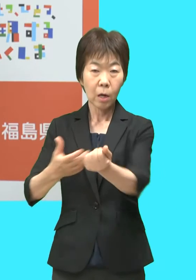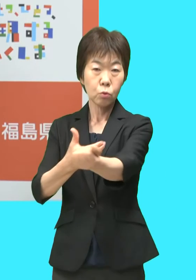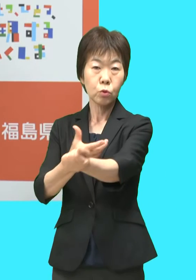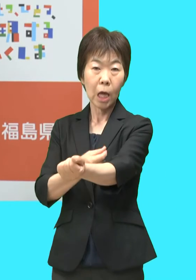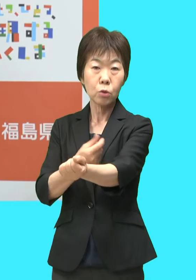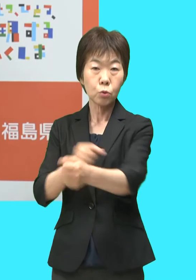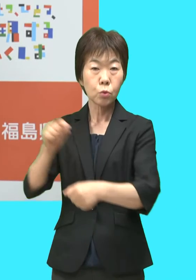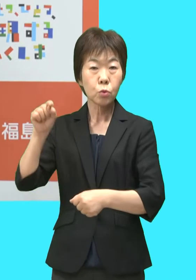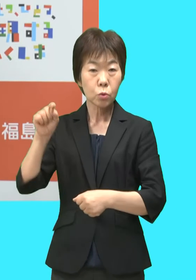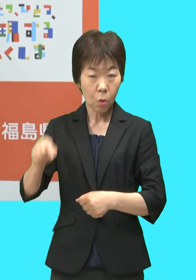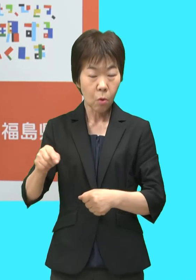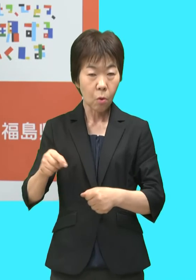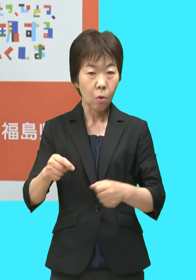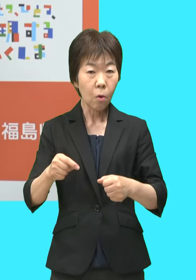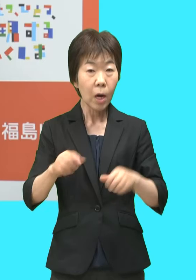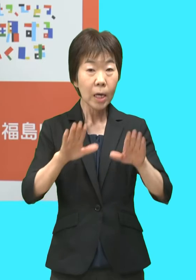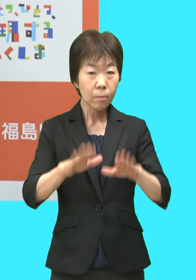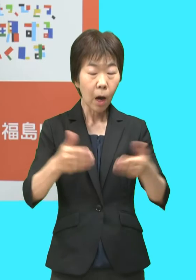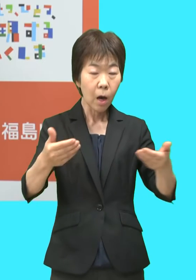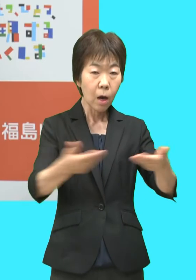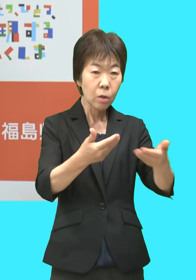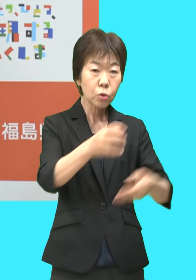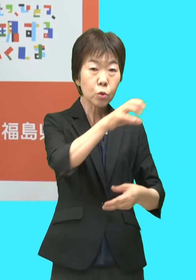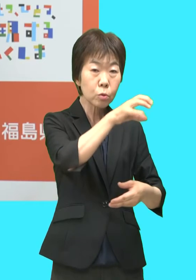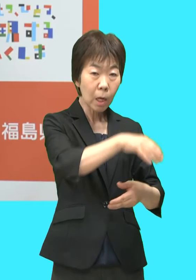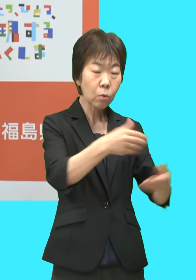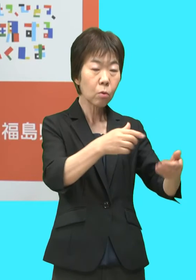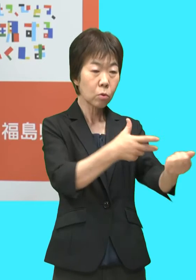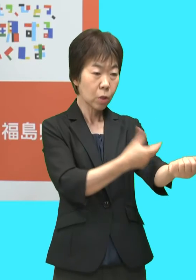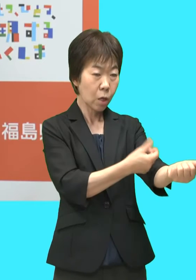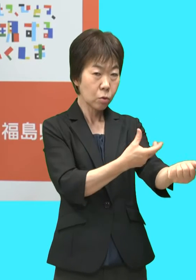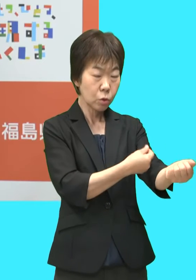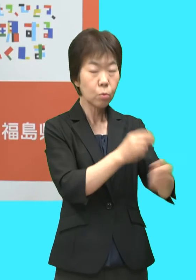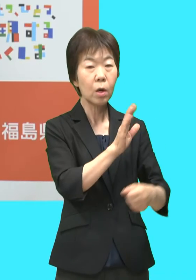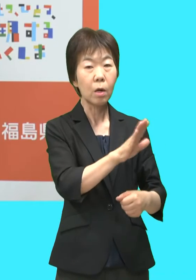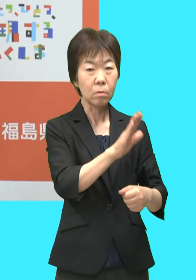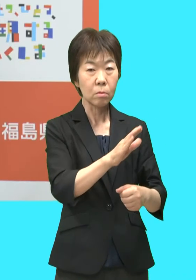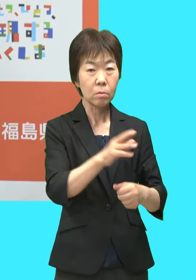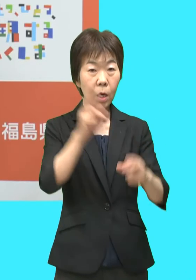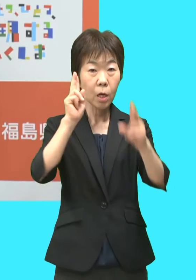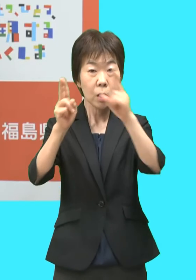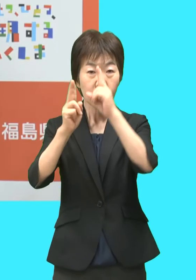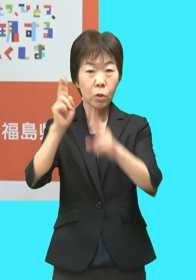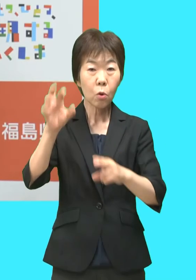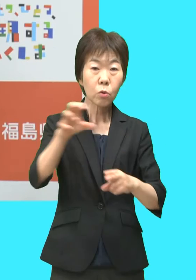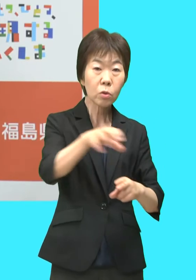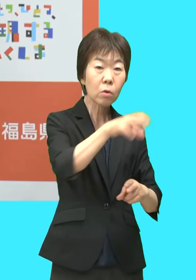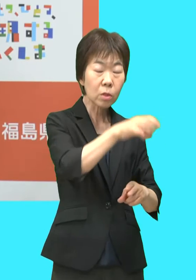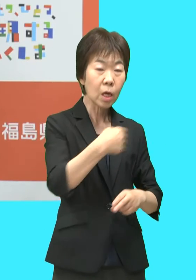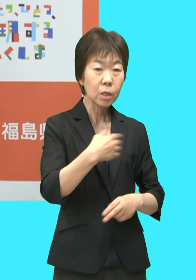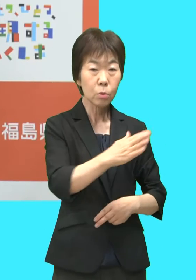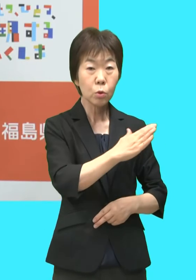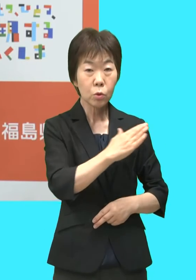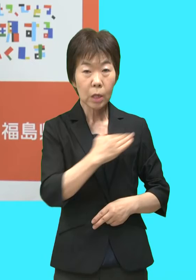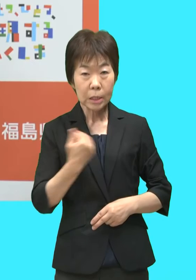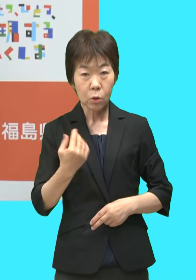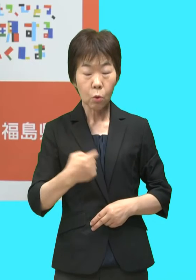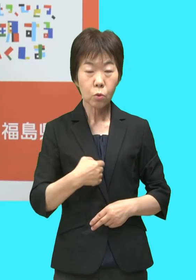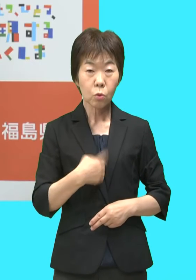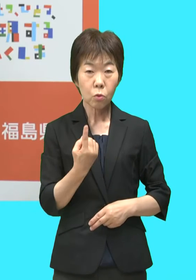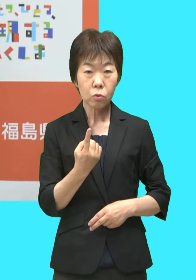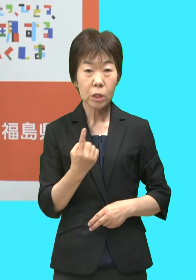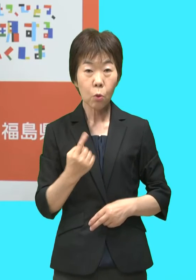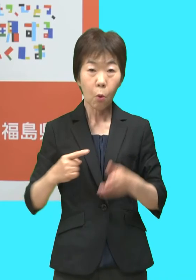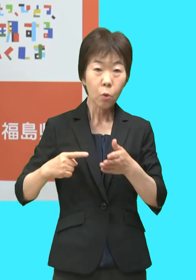と、それから今職域接種というものが出てきておりまして、各企業等において自分たちの独自の努力